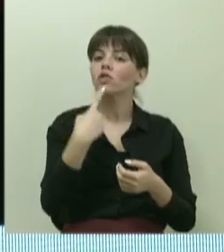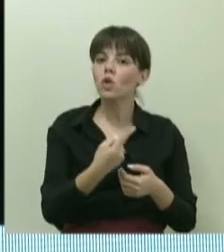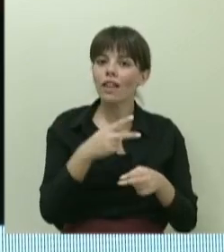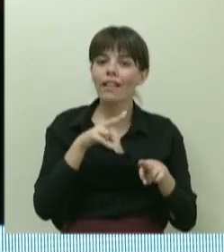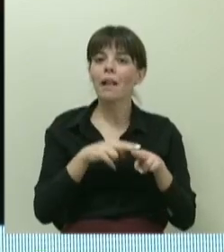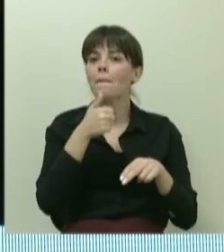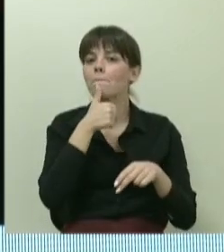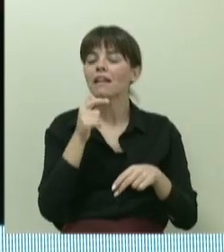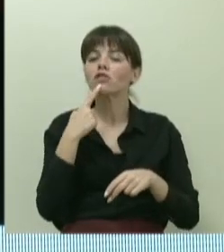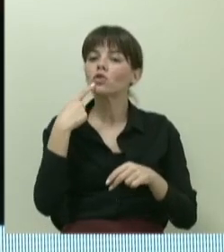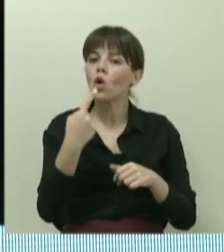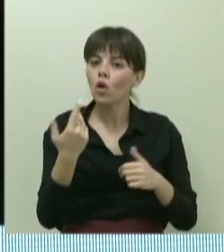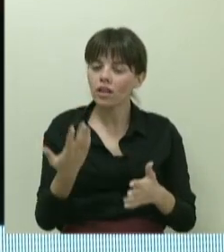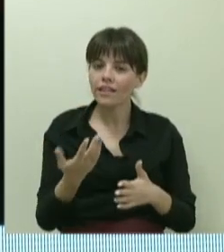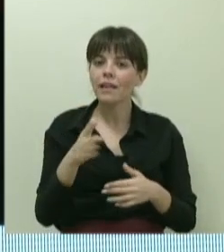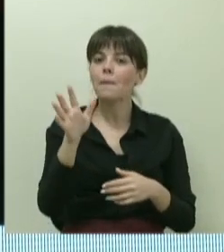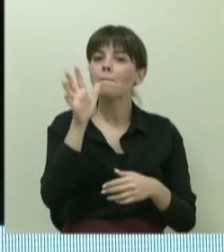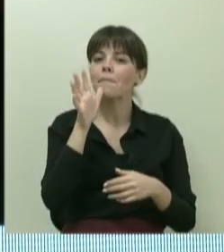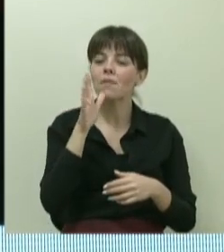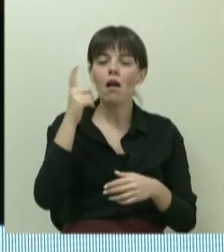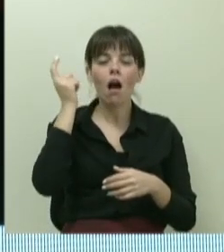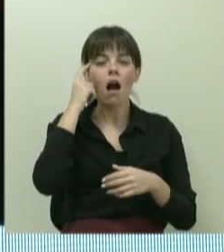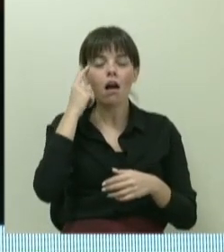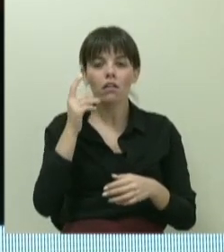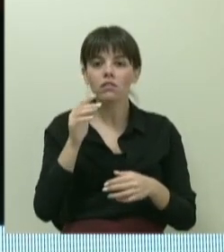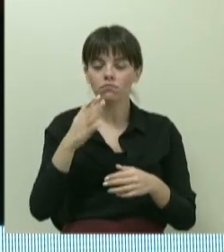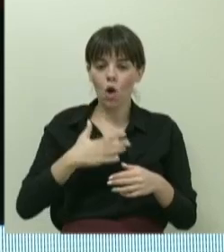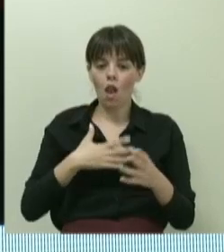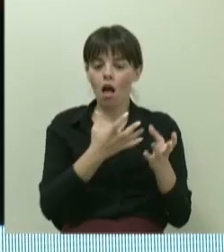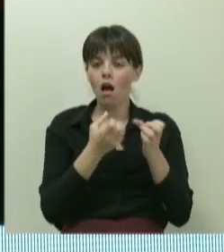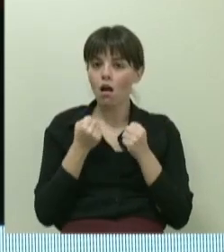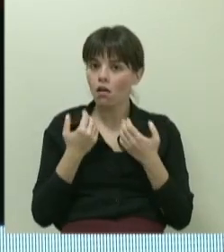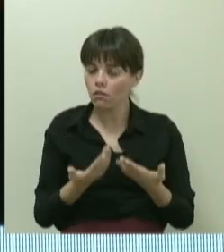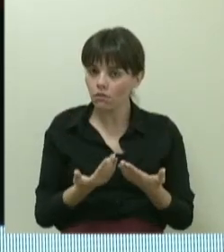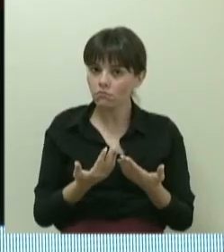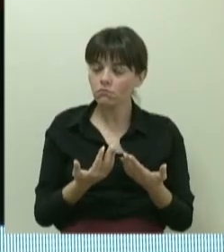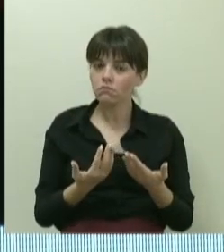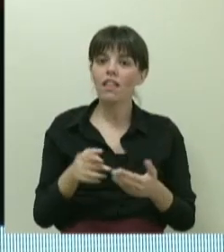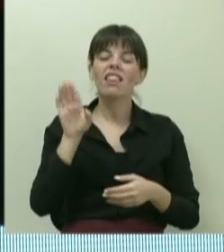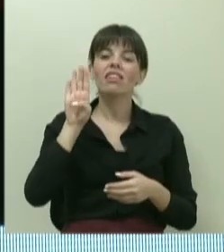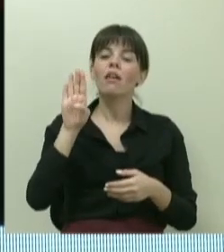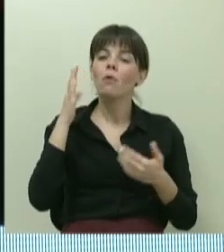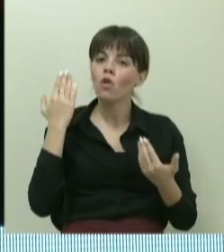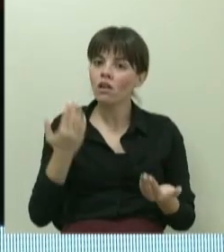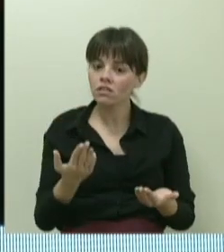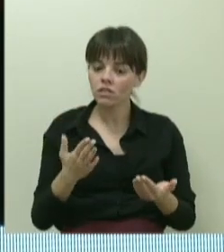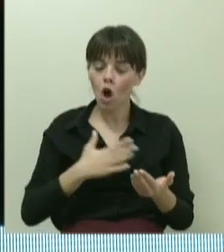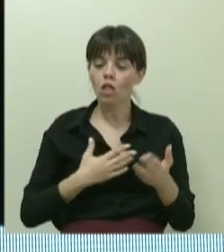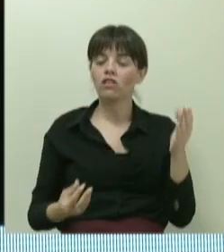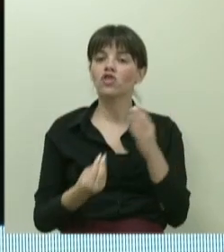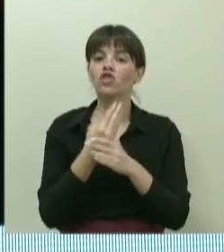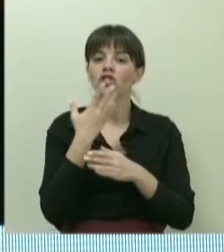Kerim Bey'in söylediği, bilimi, aklı öne alan ve demokrasiyi öne